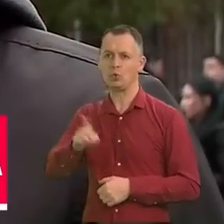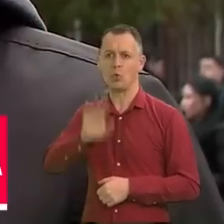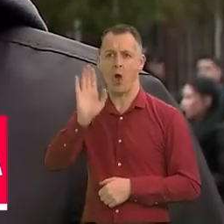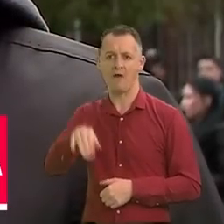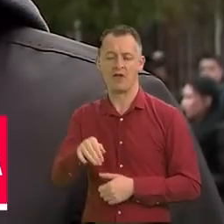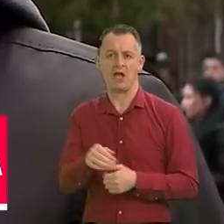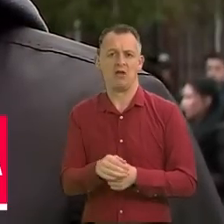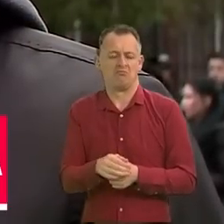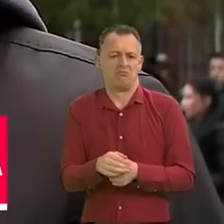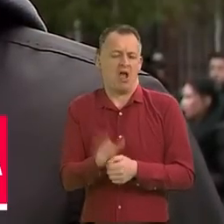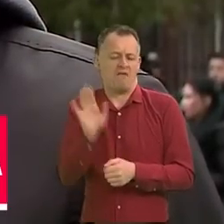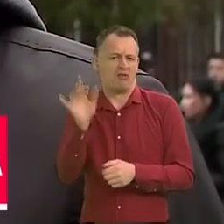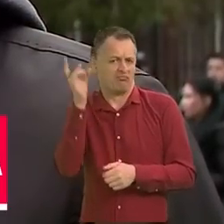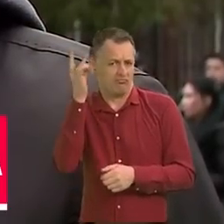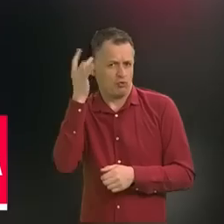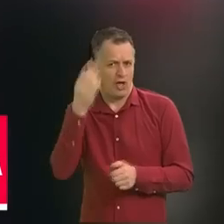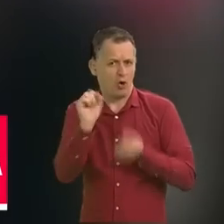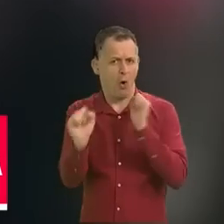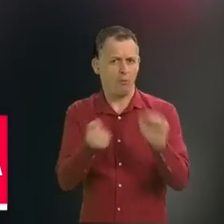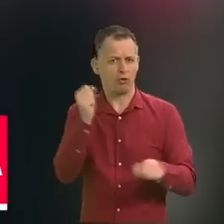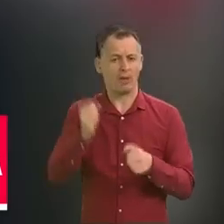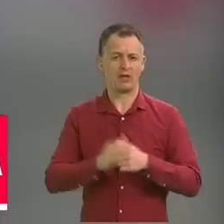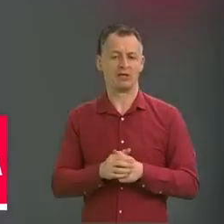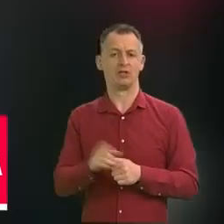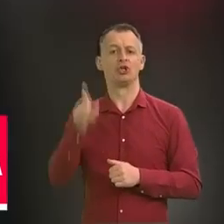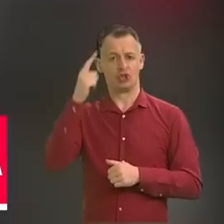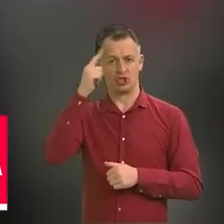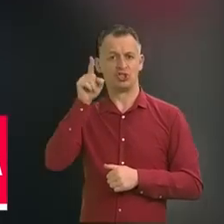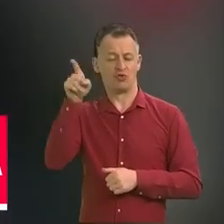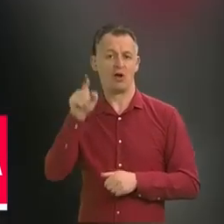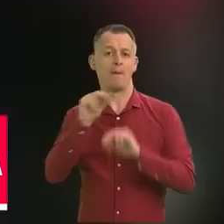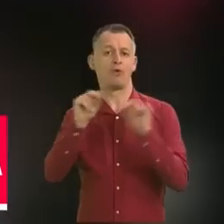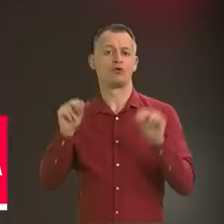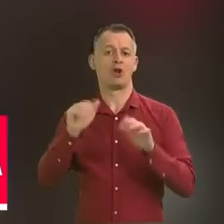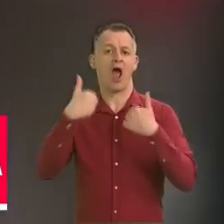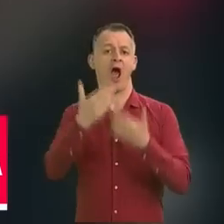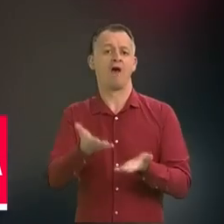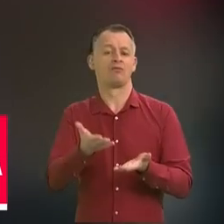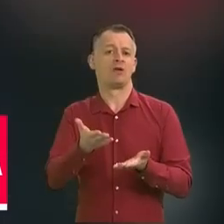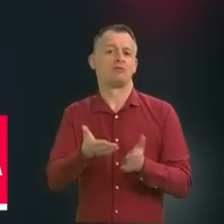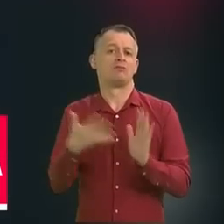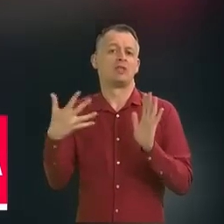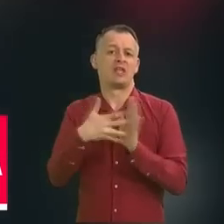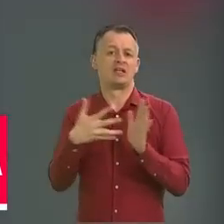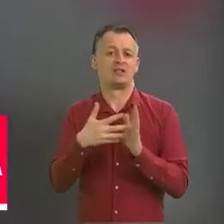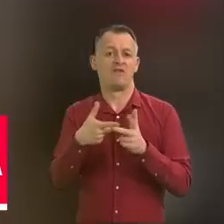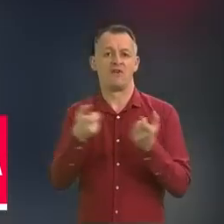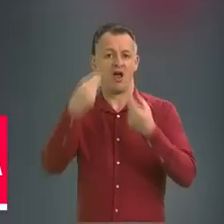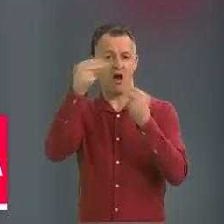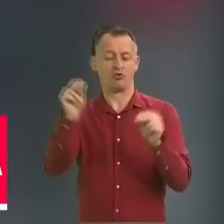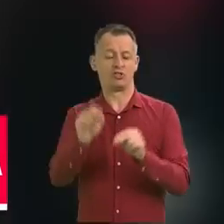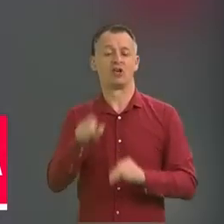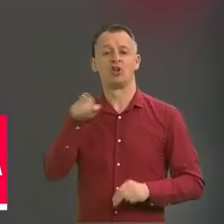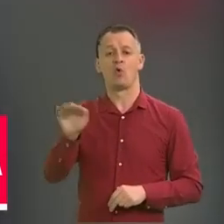nu avea niște comportamente ciudate în ultimele zile. Știu că a vrut să le dea un test neanunțat, probabil că băiatul respectiv, copilul